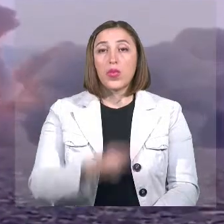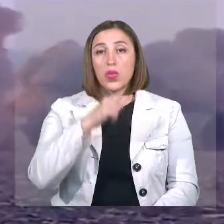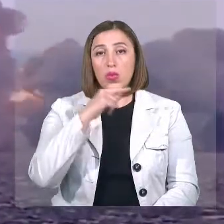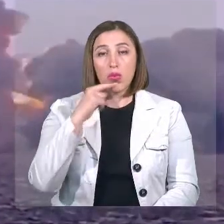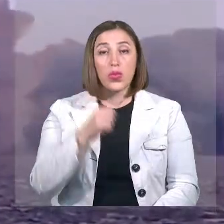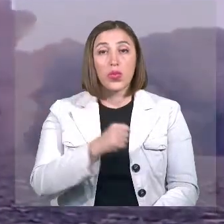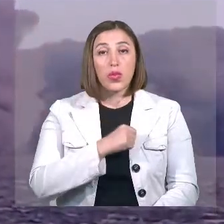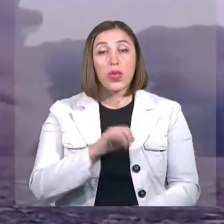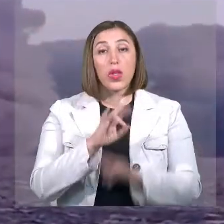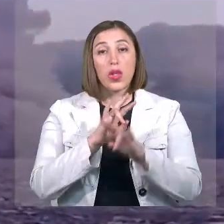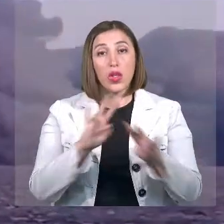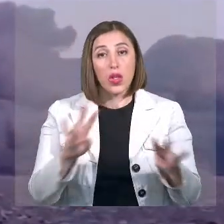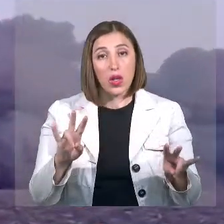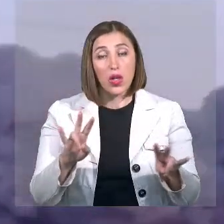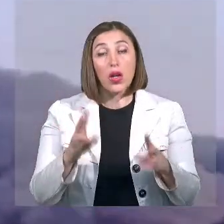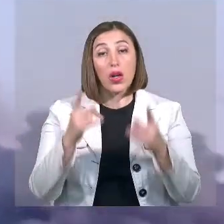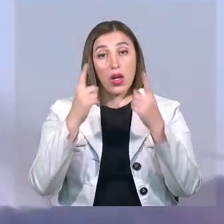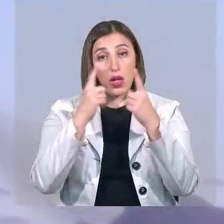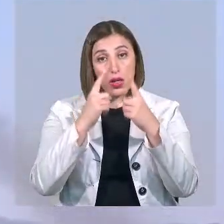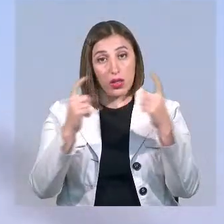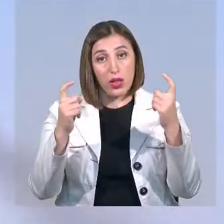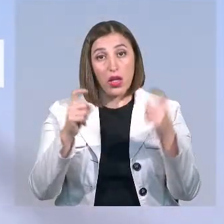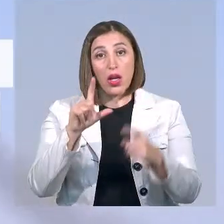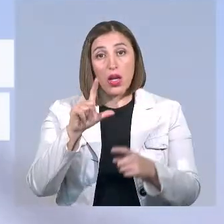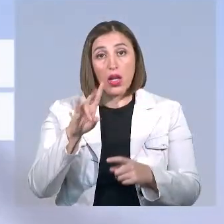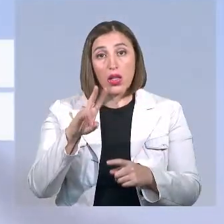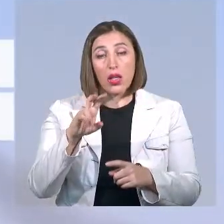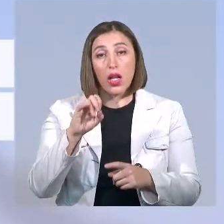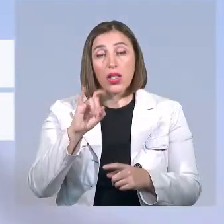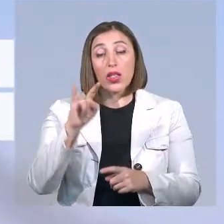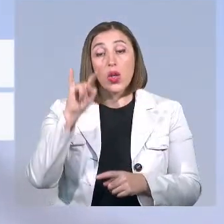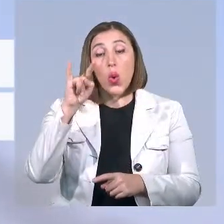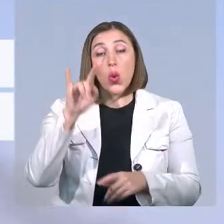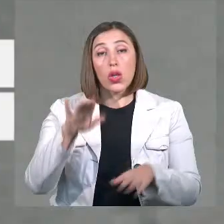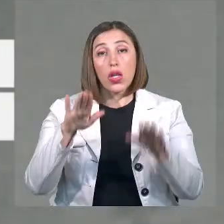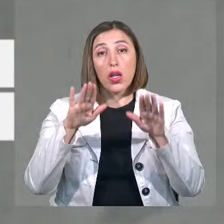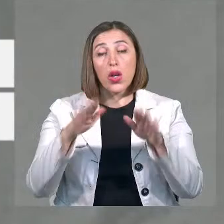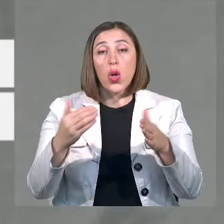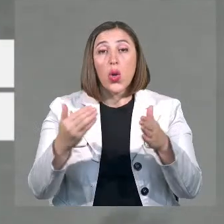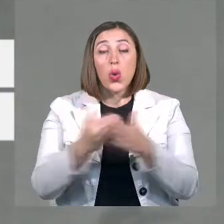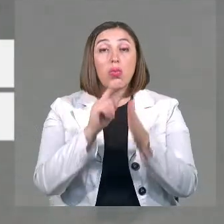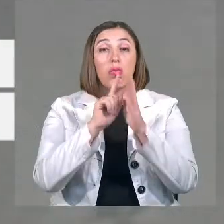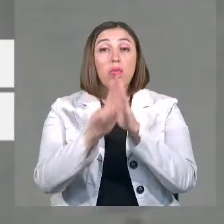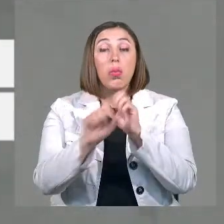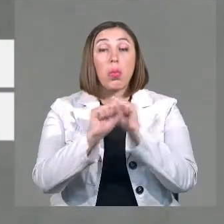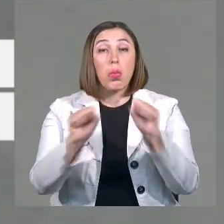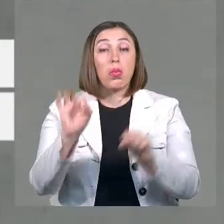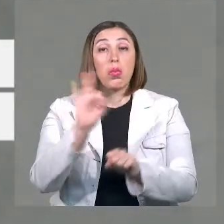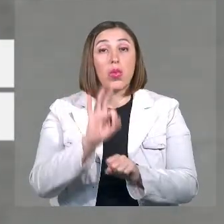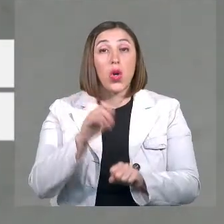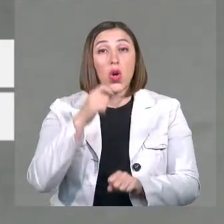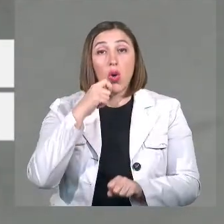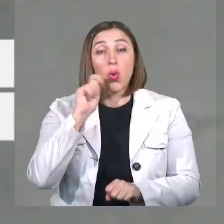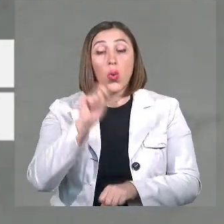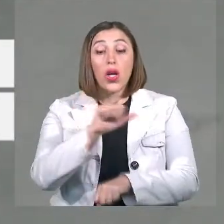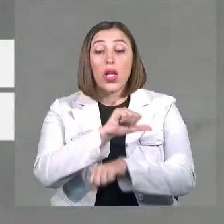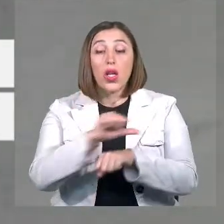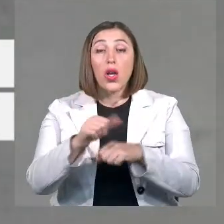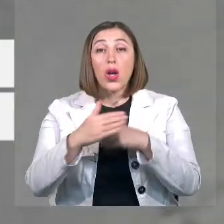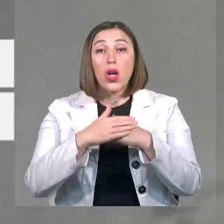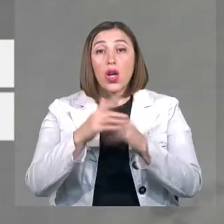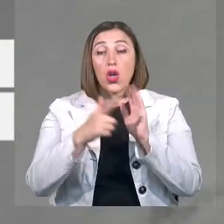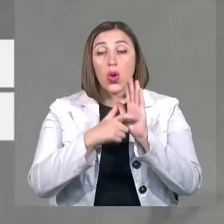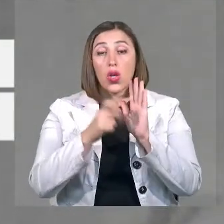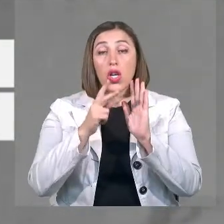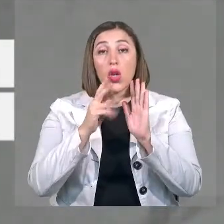Ռուսաստանի պաշտպանության նախարարությունը հայտարարել է Էնգելսի օդանավակայանի վրա նոր հարձակման մասին։ Ուկրաինայի սահմանից